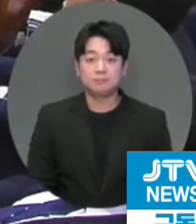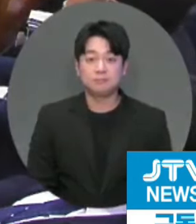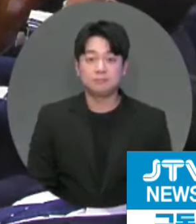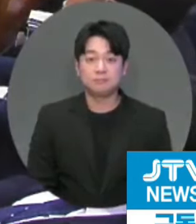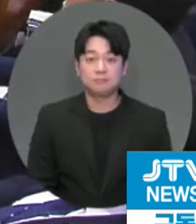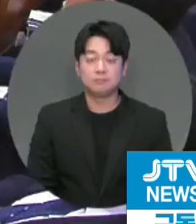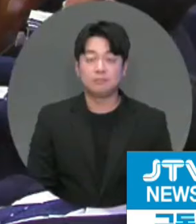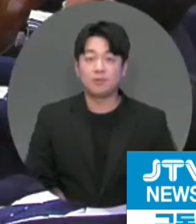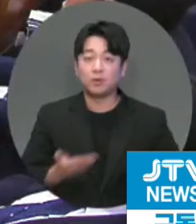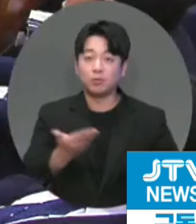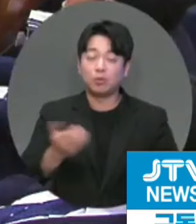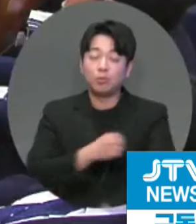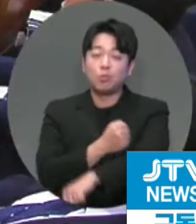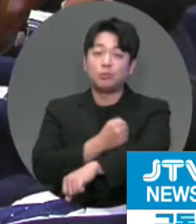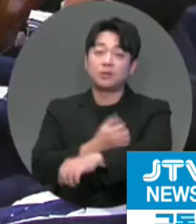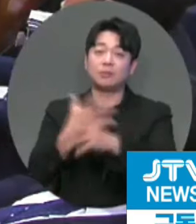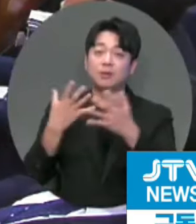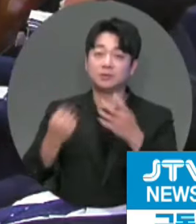네.